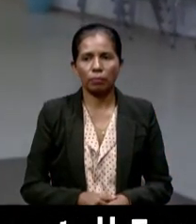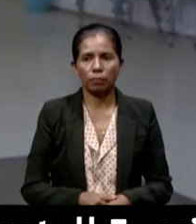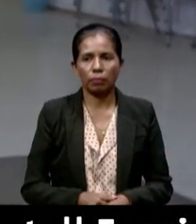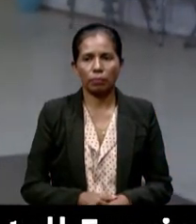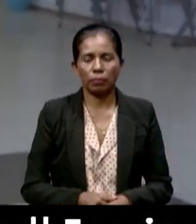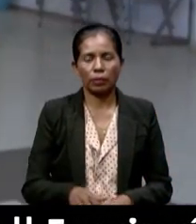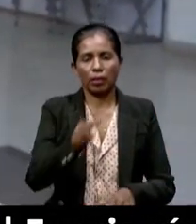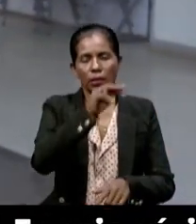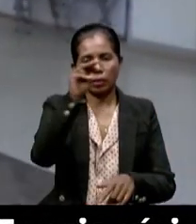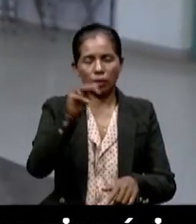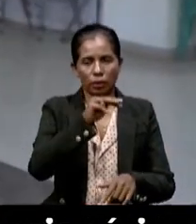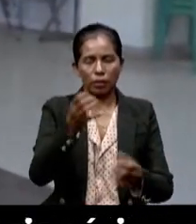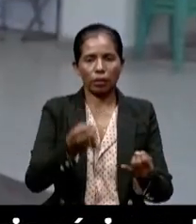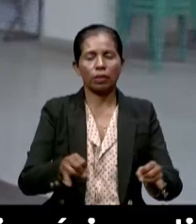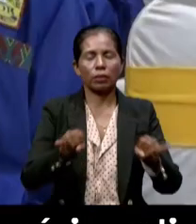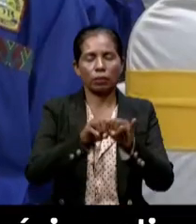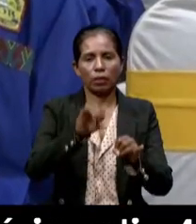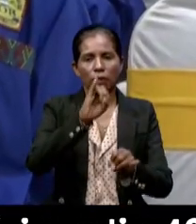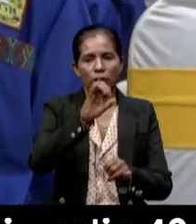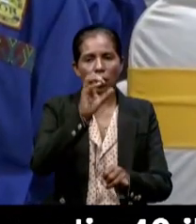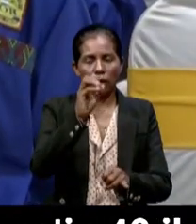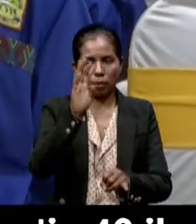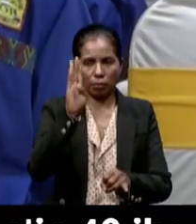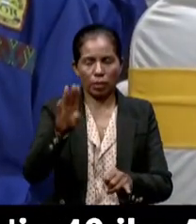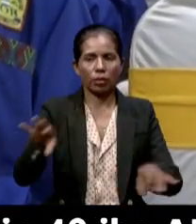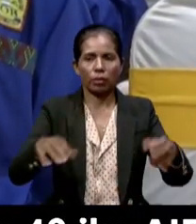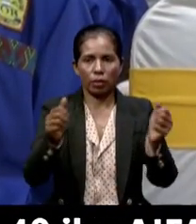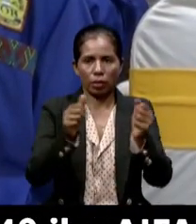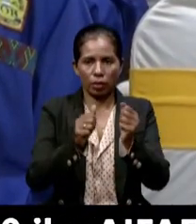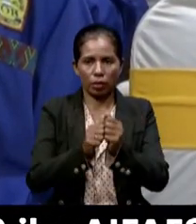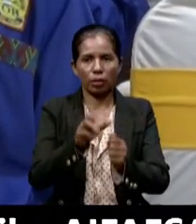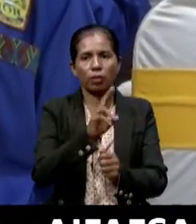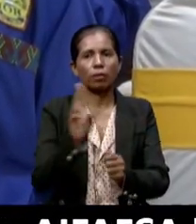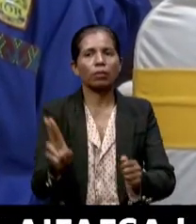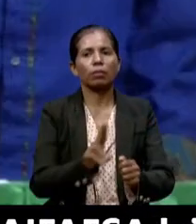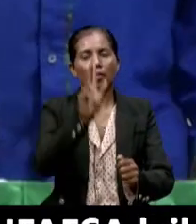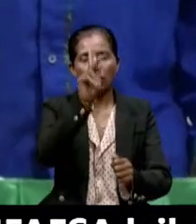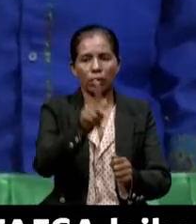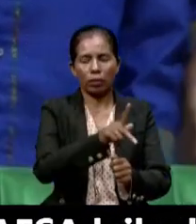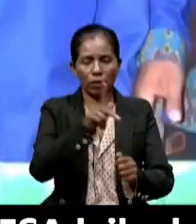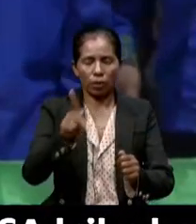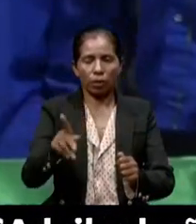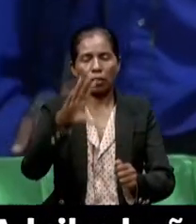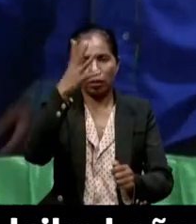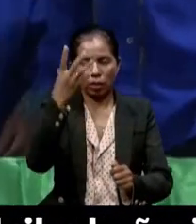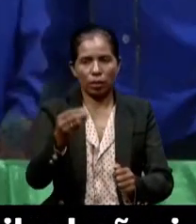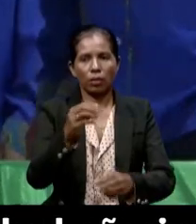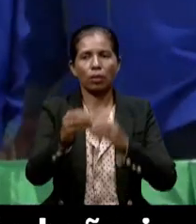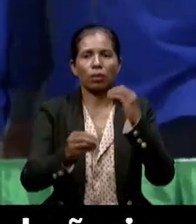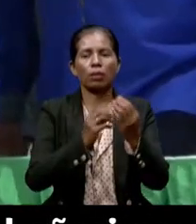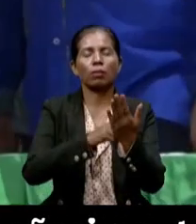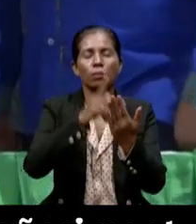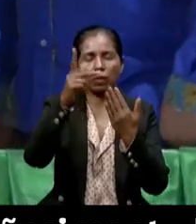Ia segunda-feira ne Instituto Bisnis Asina Corduho Cooperação ho Universitas Katolik at Masaya Jakarta konaba